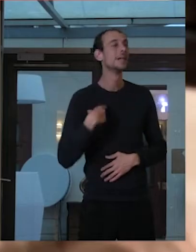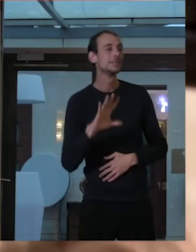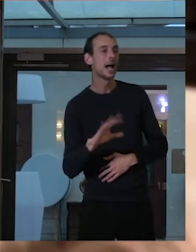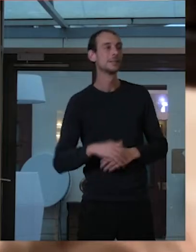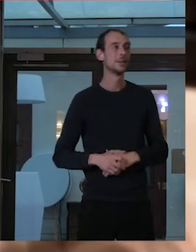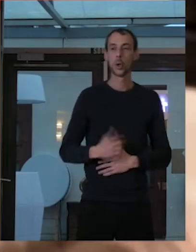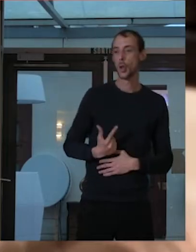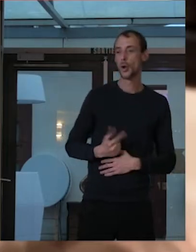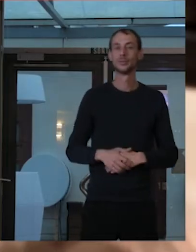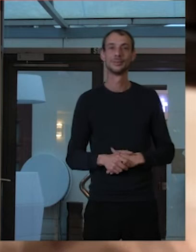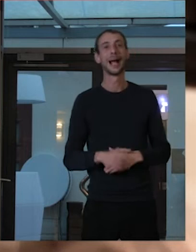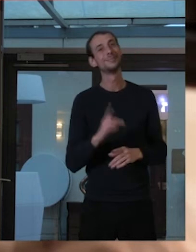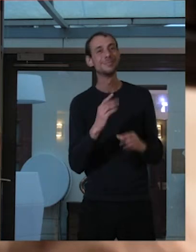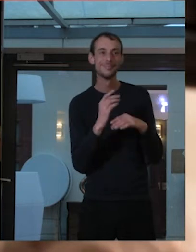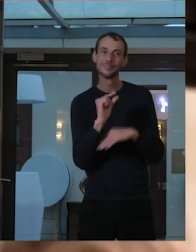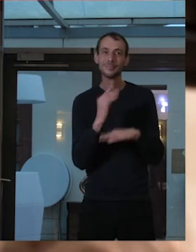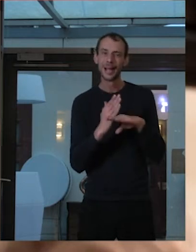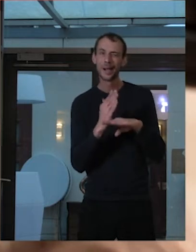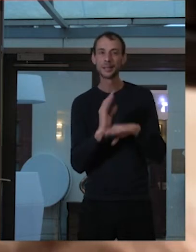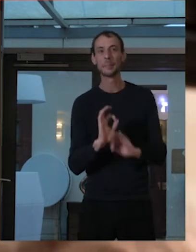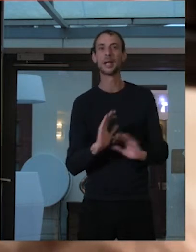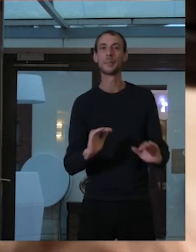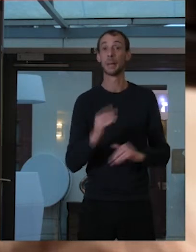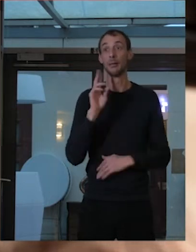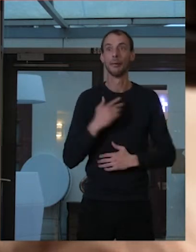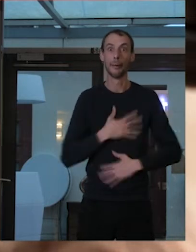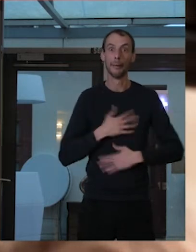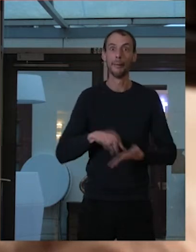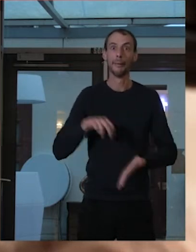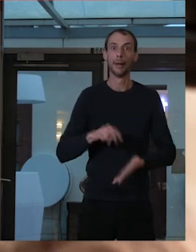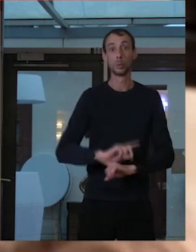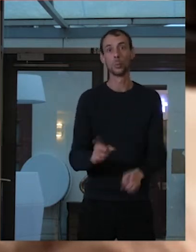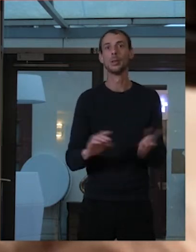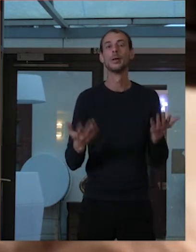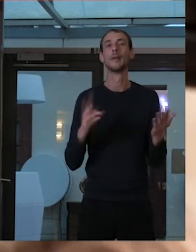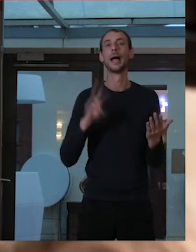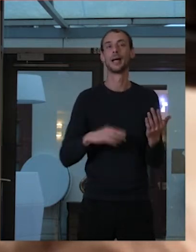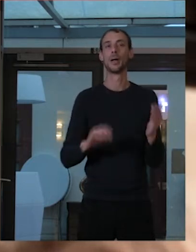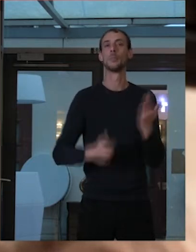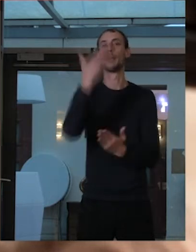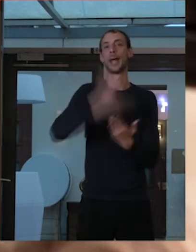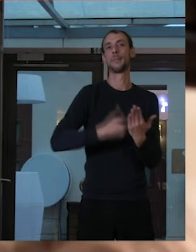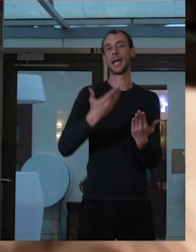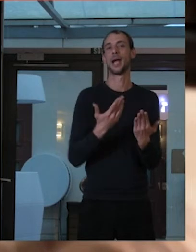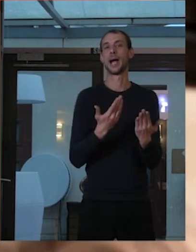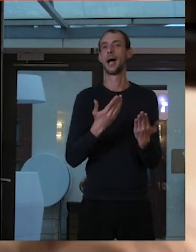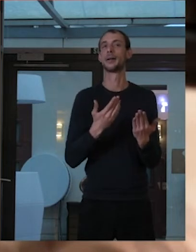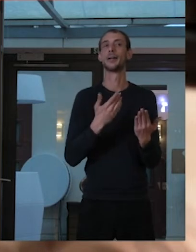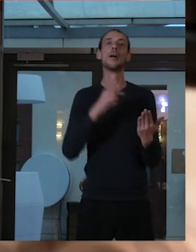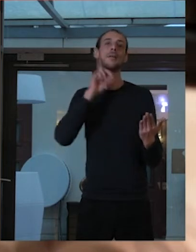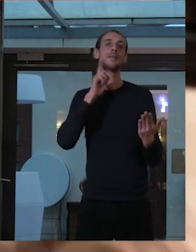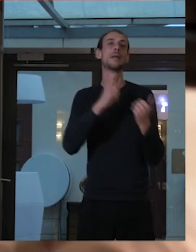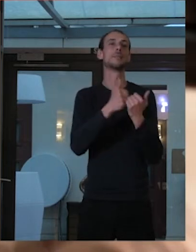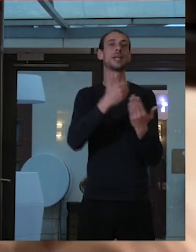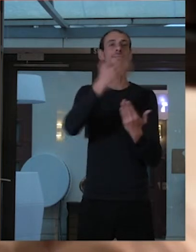Eh ben non, c'est un peu plus, mais on ne va pas se réjouir, hein, je vous rassure. C'est 11 une sur un journal qui paraît